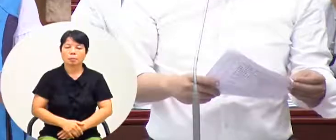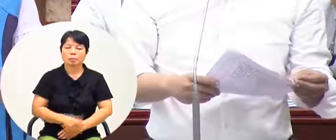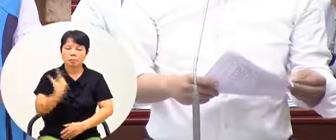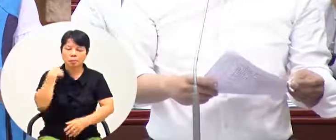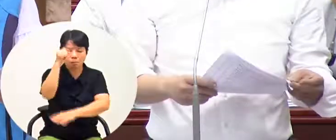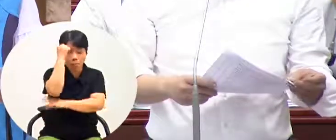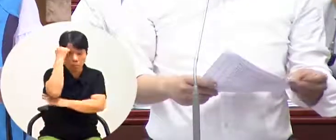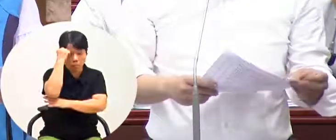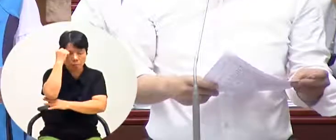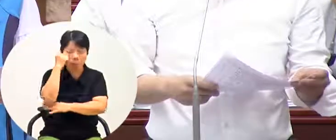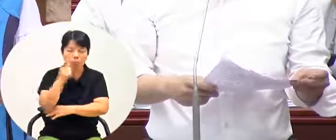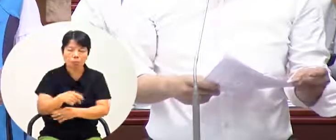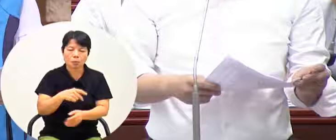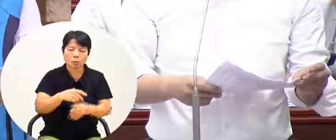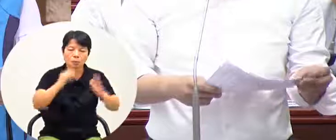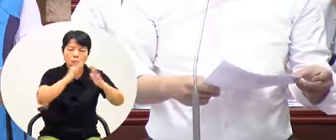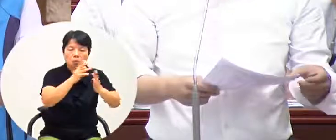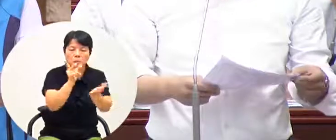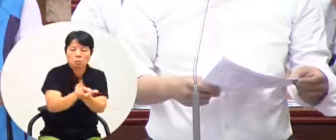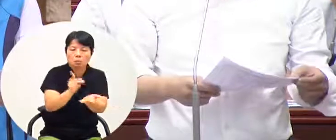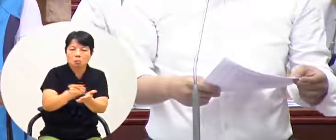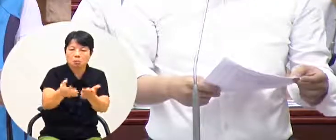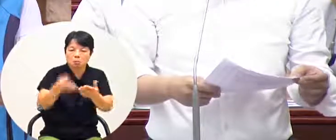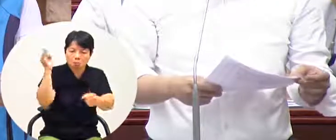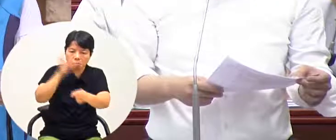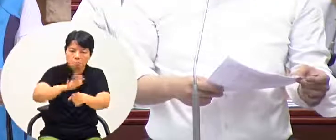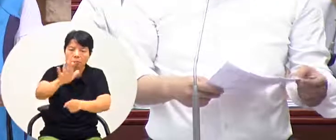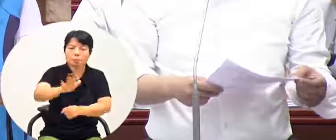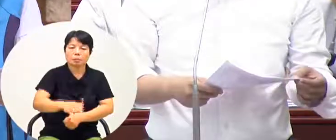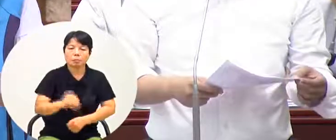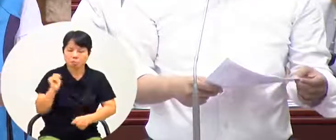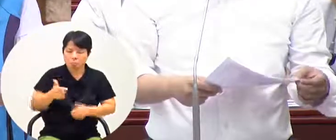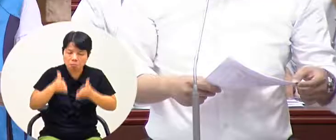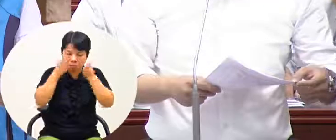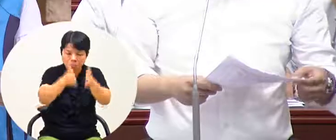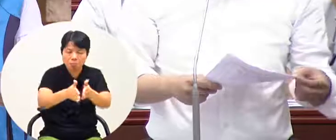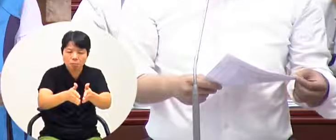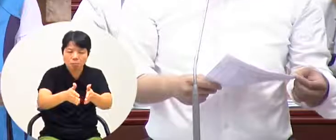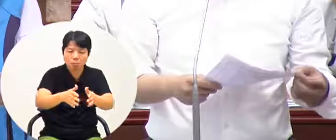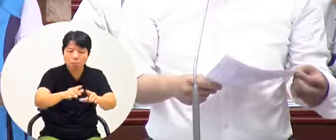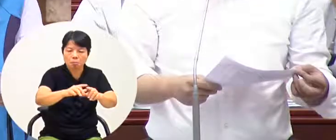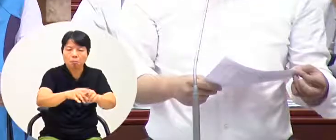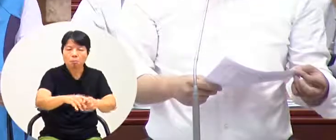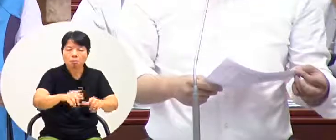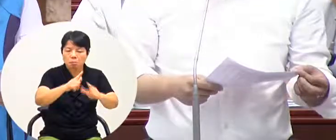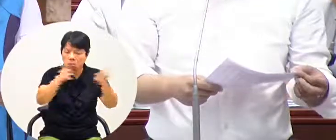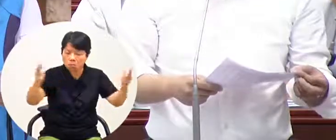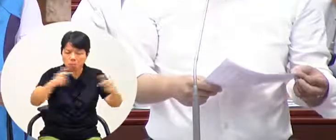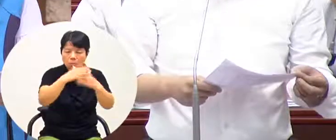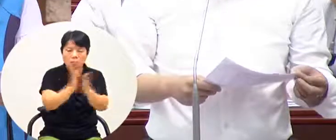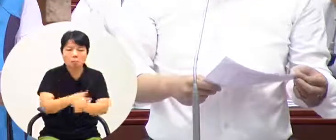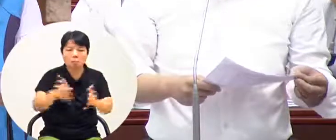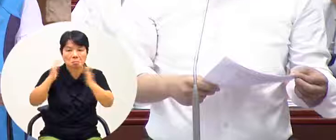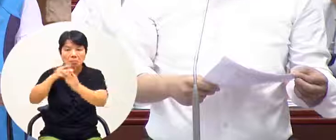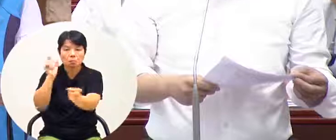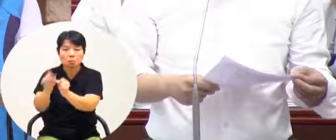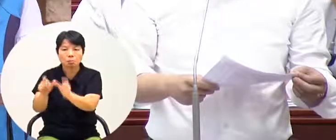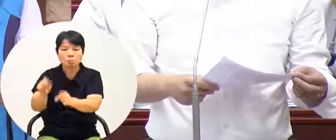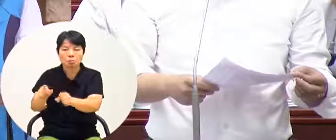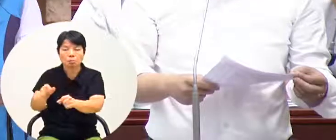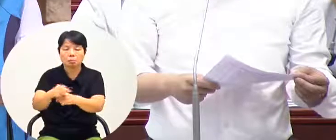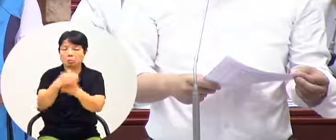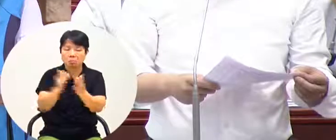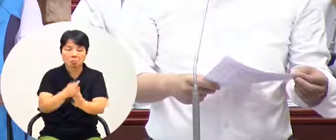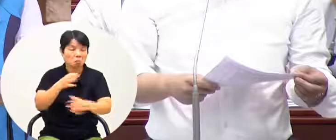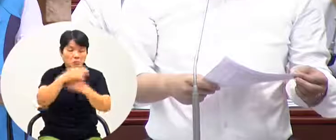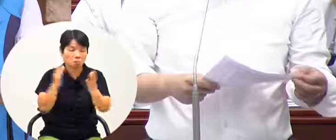贴，但是他并不是针对所有人。你想要买房子都可以来申请这样的补贴，他其实目的还